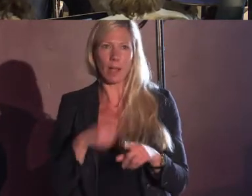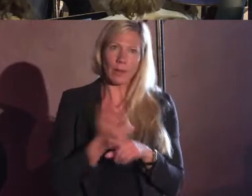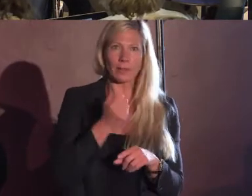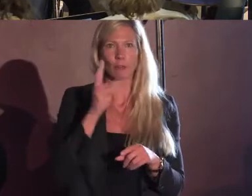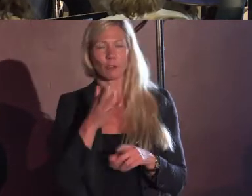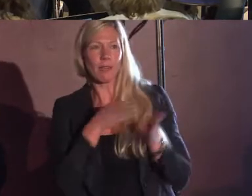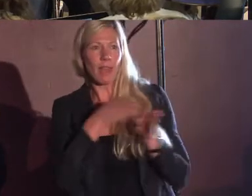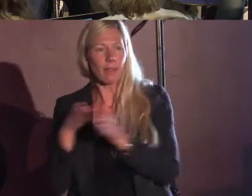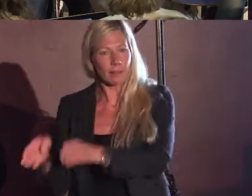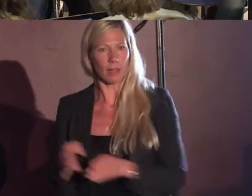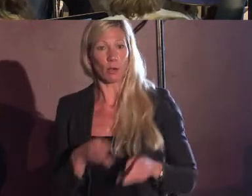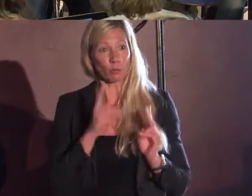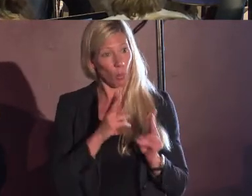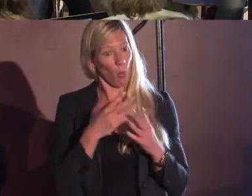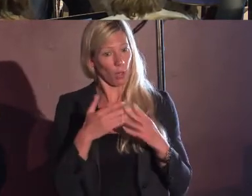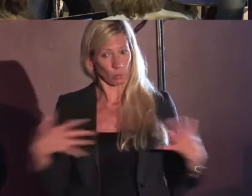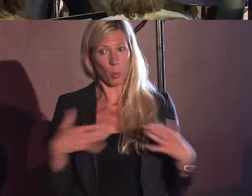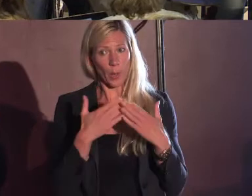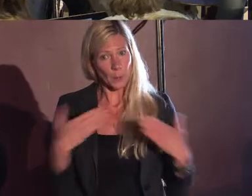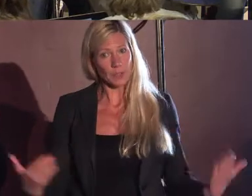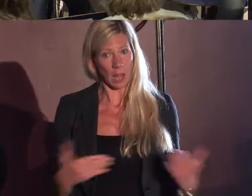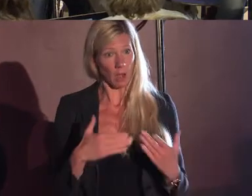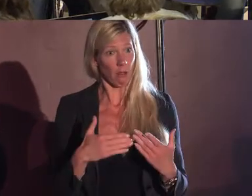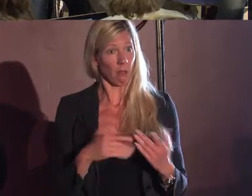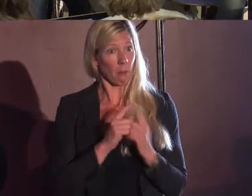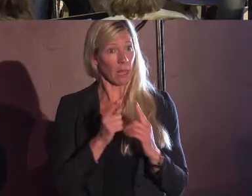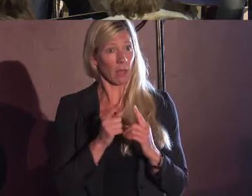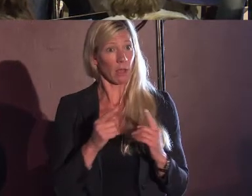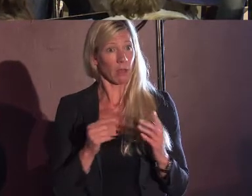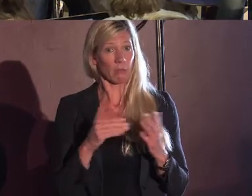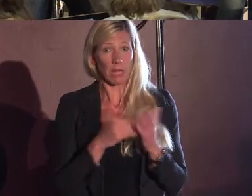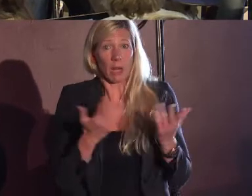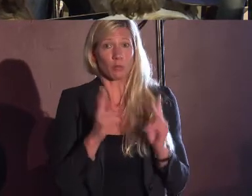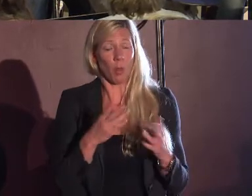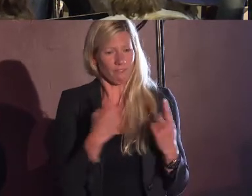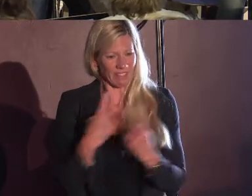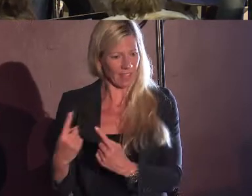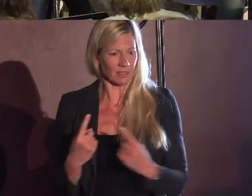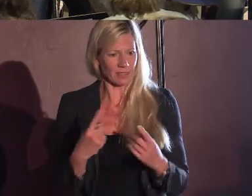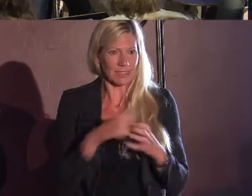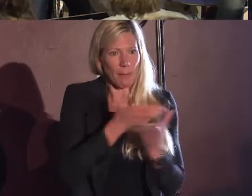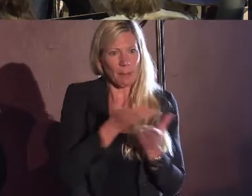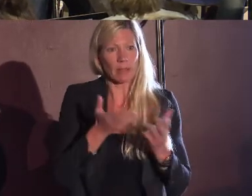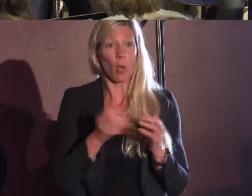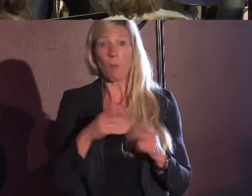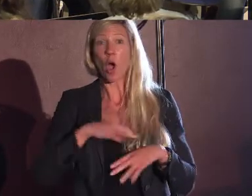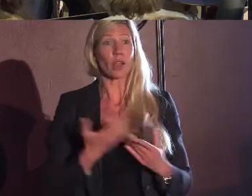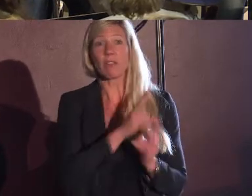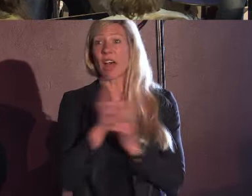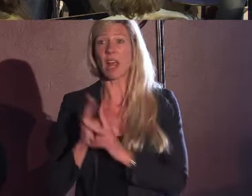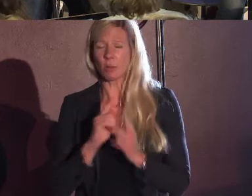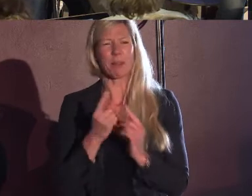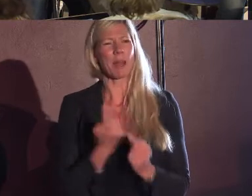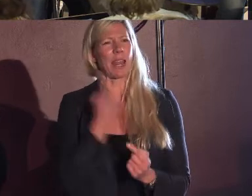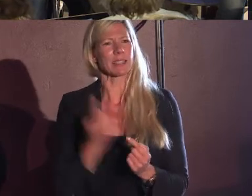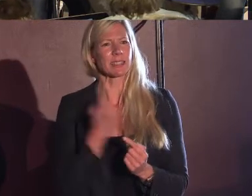så stora utställningar blir till eller fantastiska projekt. Det är liksom, jag tror att utan varandra så blir man väldigt ensam och till slut så